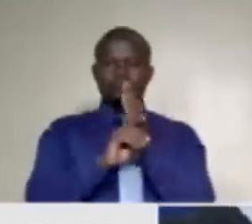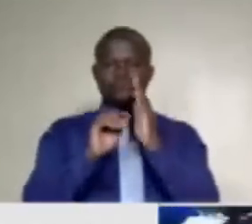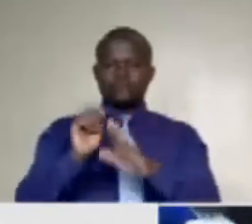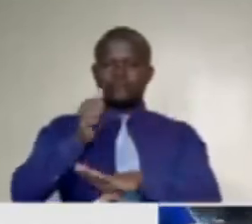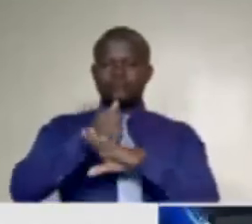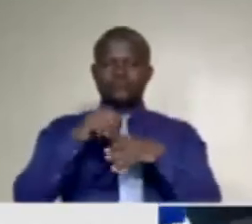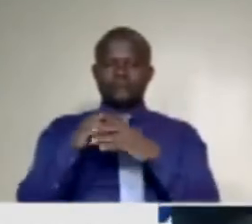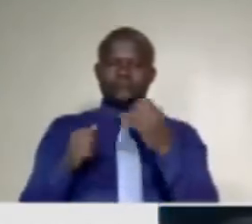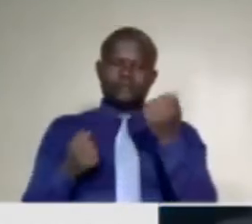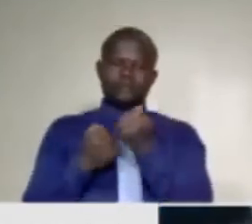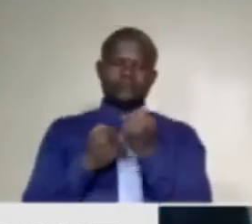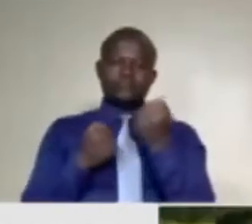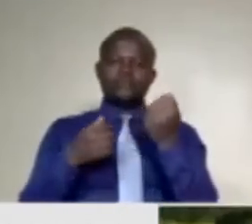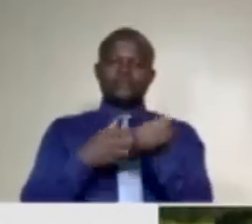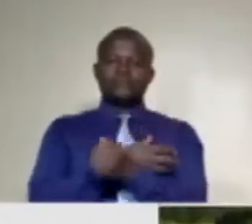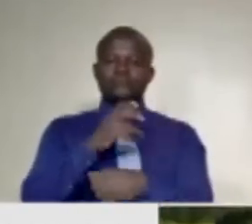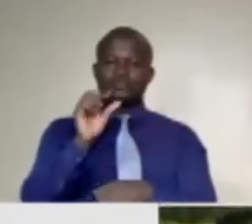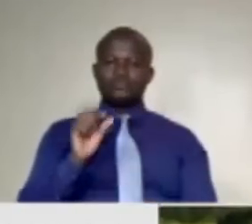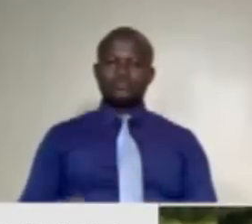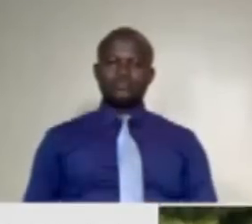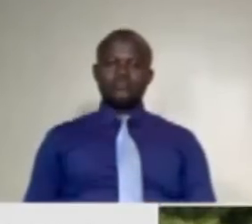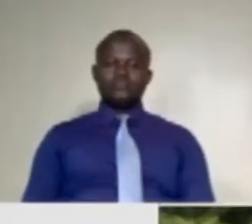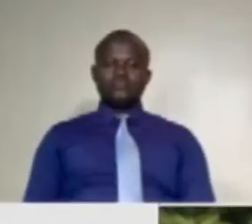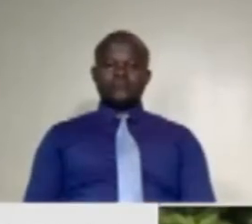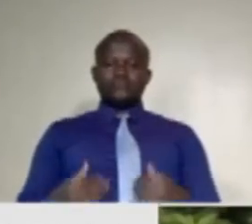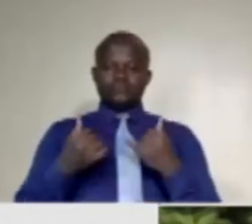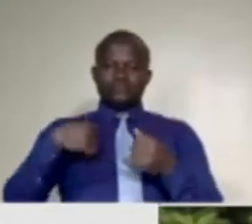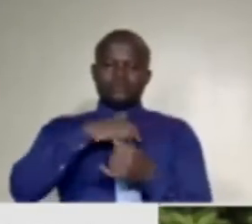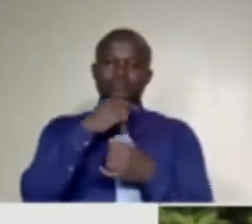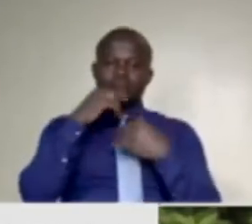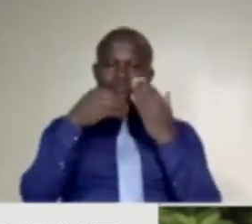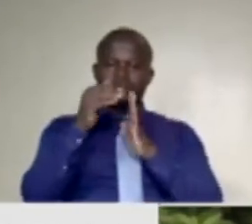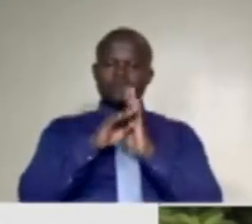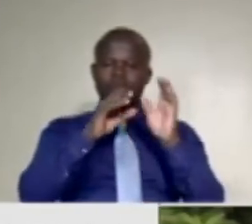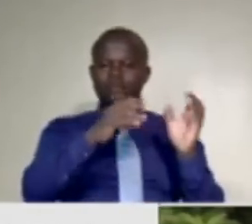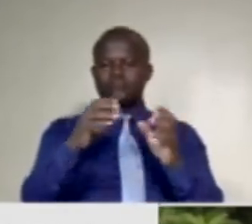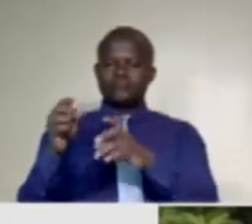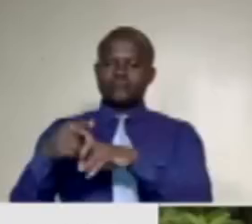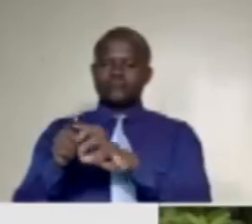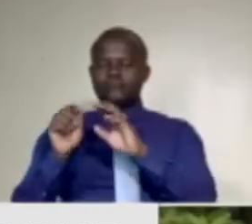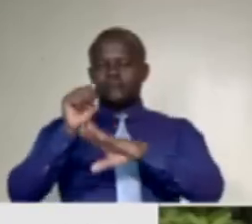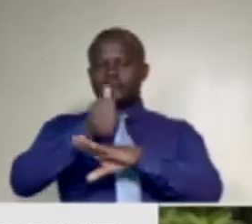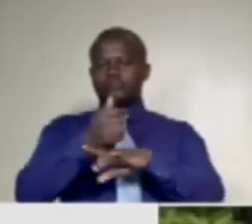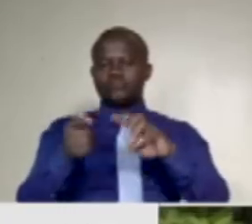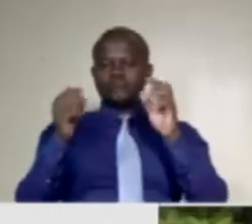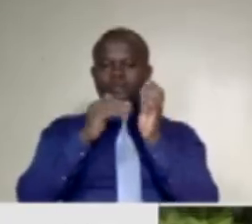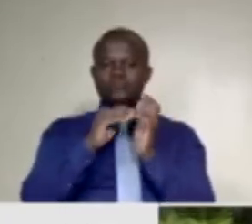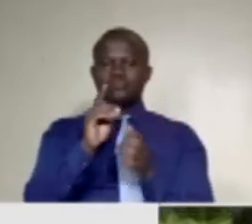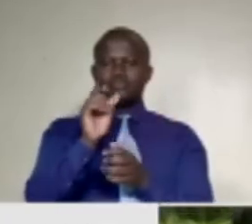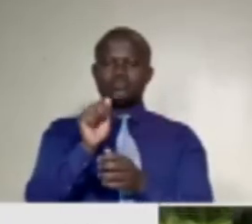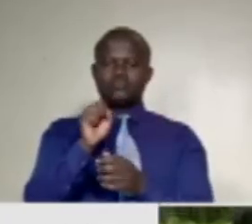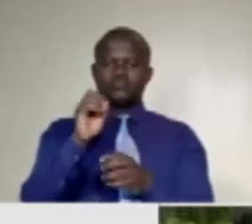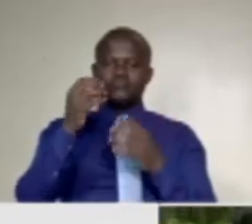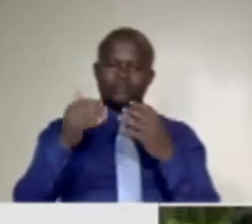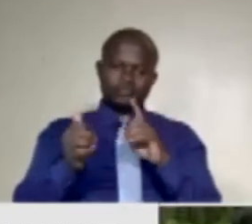zihaye mu kunganira abamikoro make. Navuga rero kare gahunda y'ibyiciro bitandukanye twihaye ariko Daso yamaze